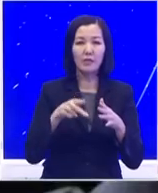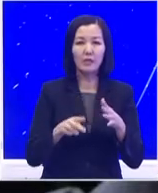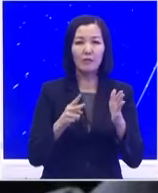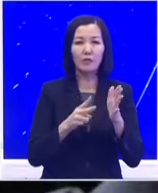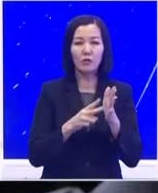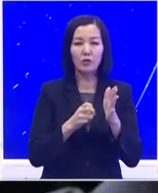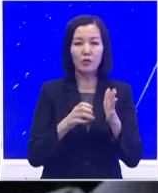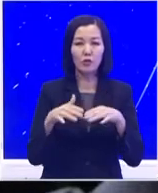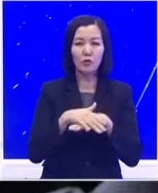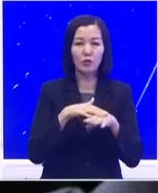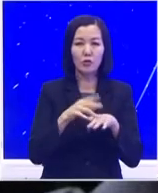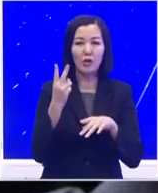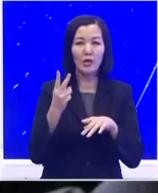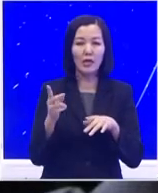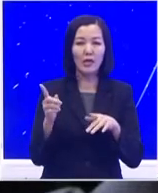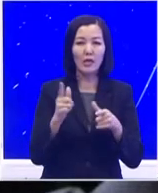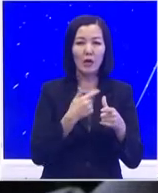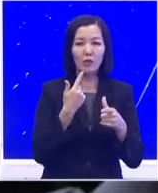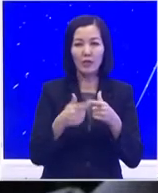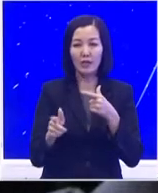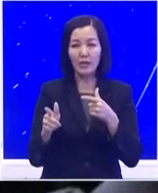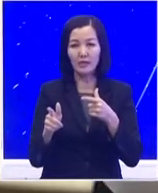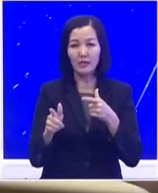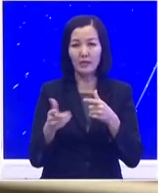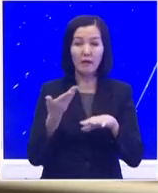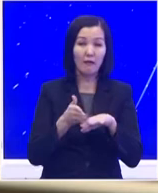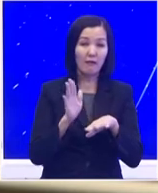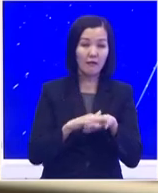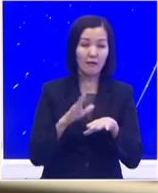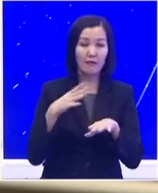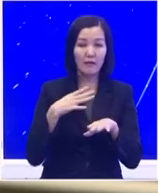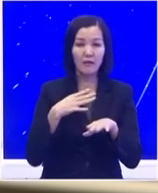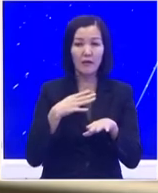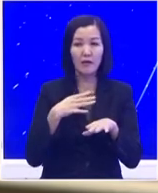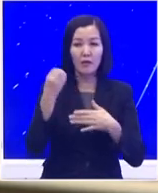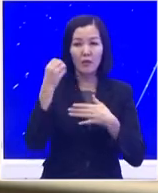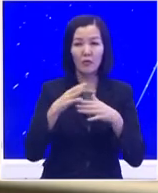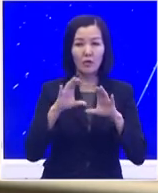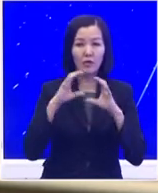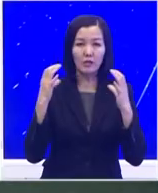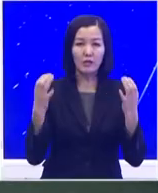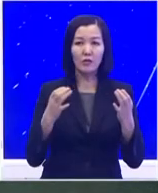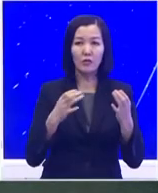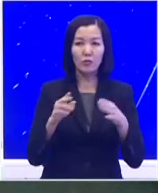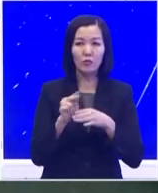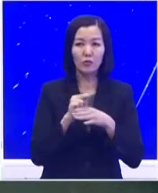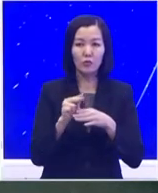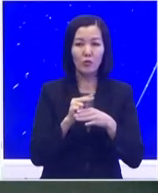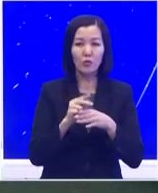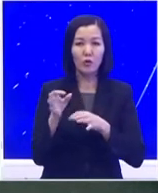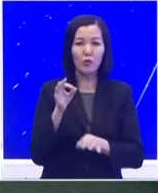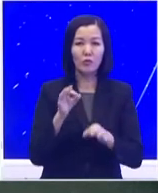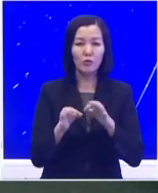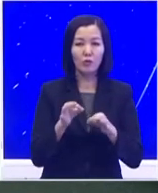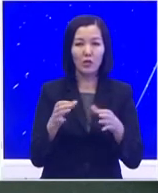2700 тұрғыны екі аудан арасында әуре сарсанға түсіпті. Өзгелері орталық стадионды жөндеу, әкімшілік сотқа штат